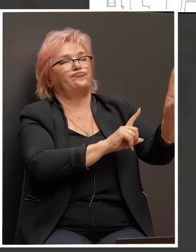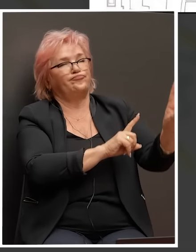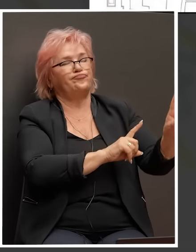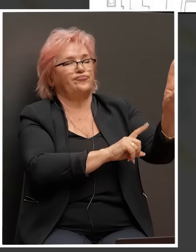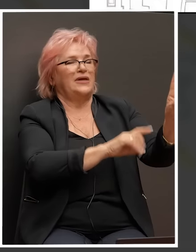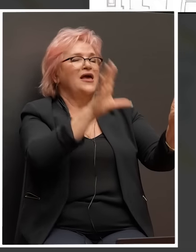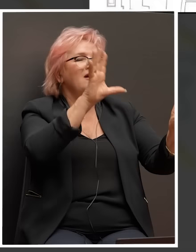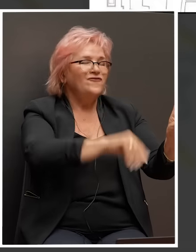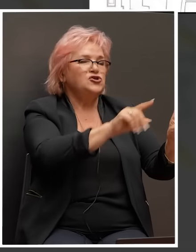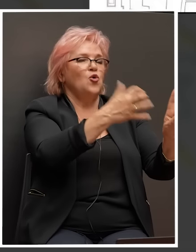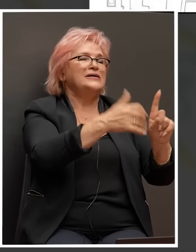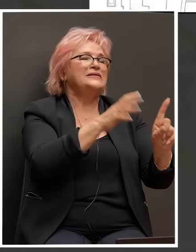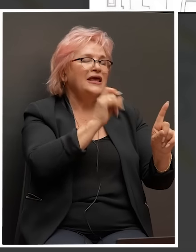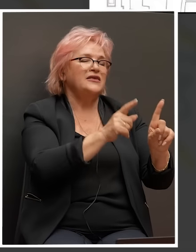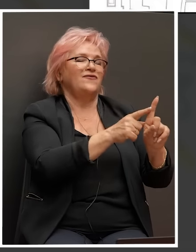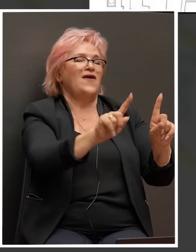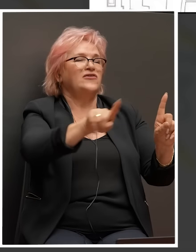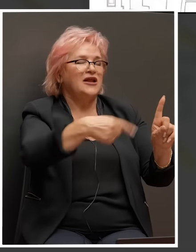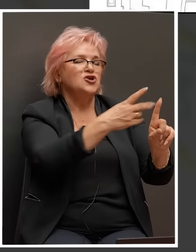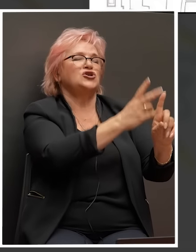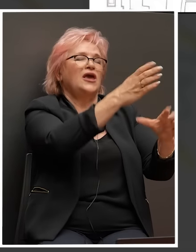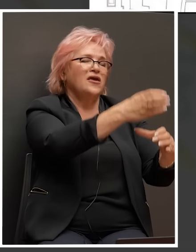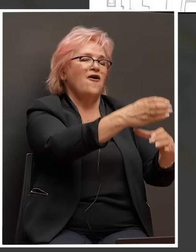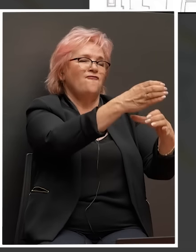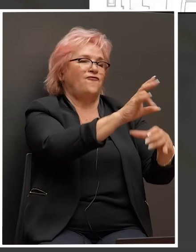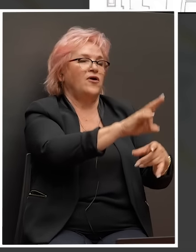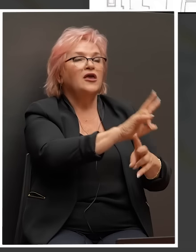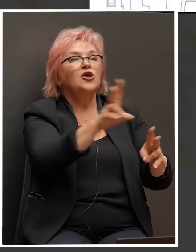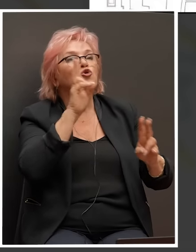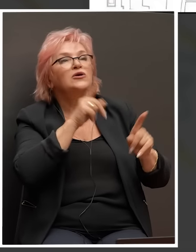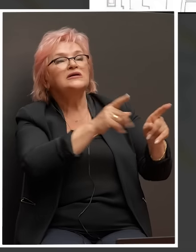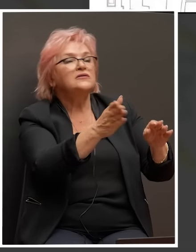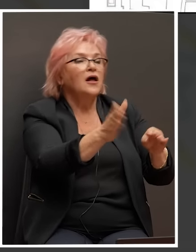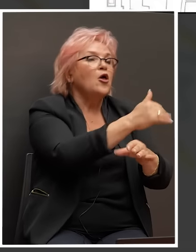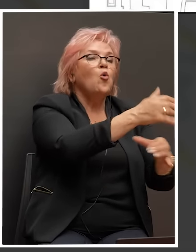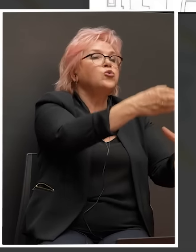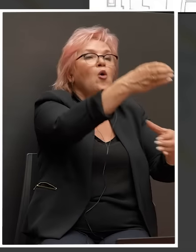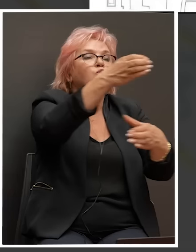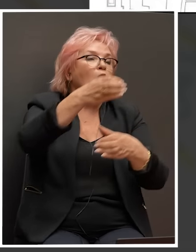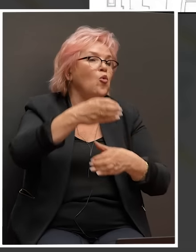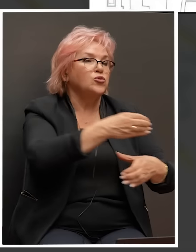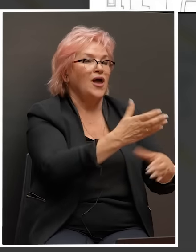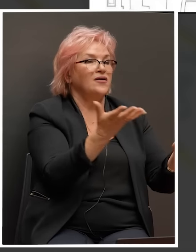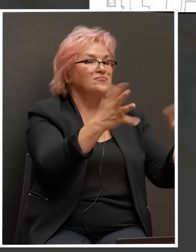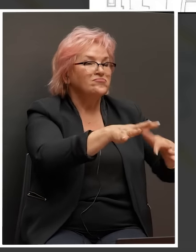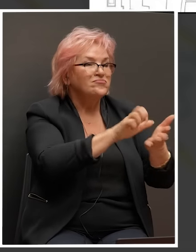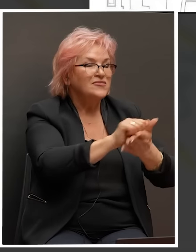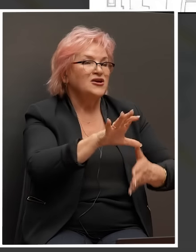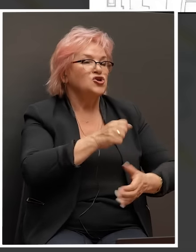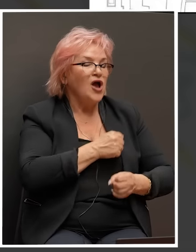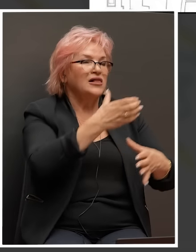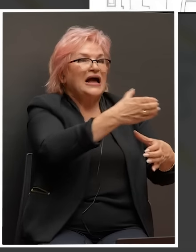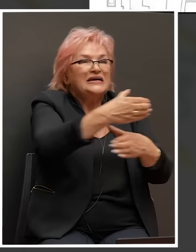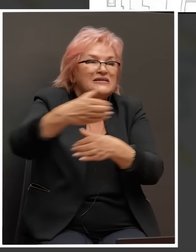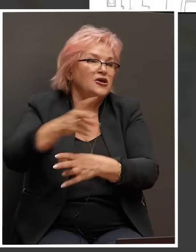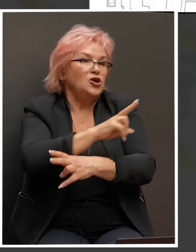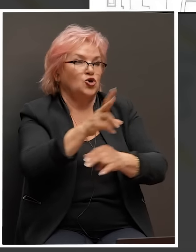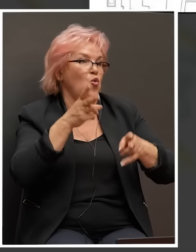все Средневековье и почти всю эпоху Возрождения, потому что никто не знал, как эту штуку, куда ее девать. Разрушать было жалко, а таскать ее никто не